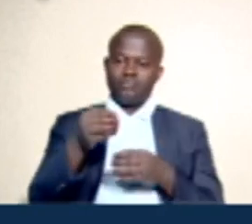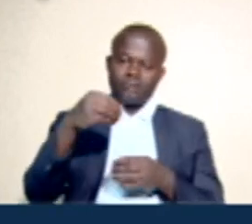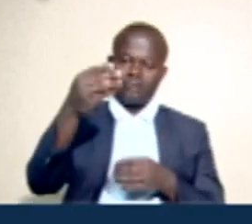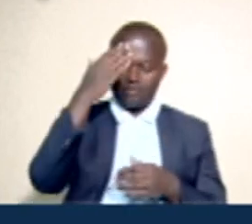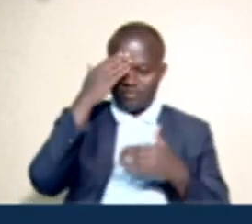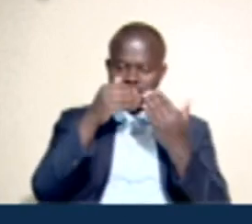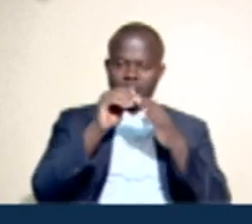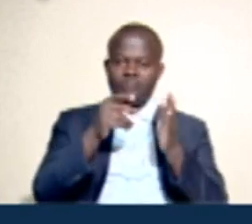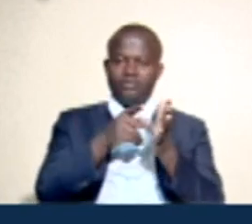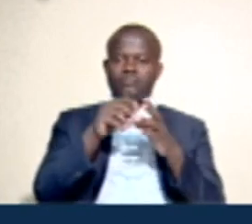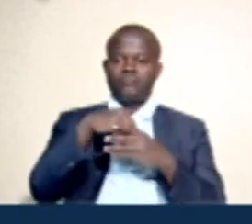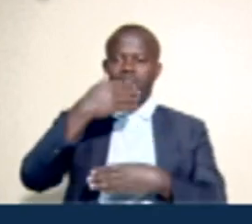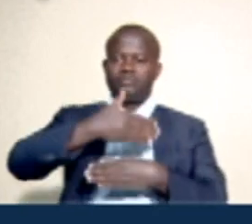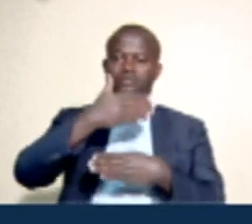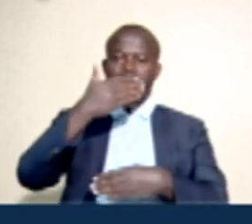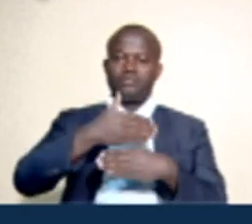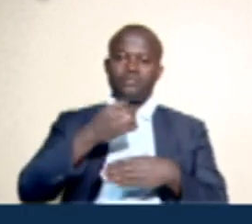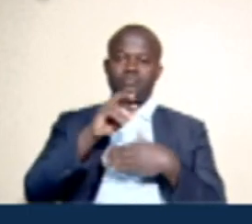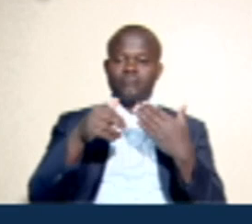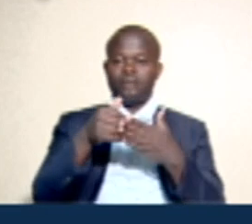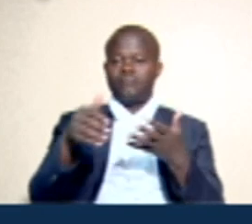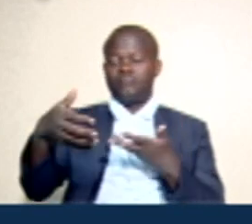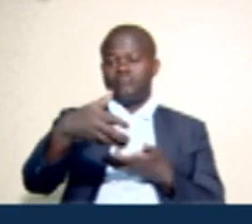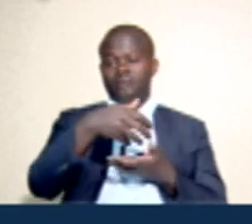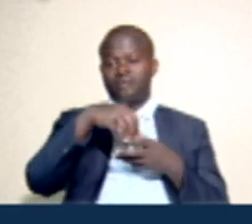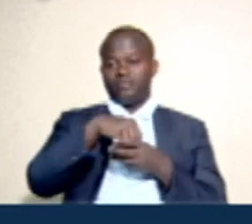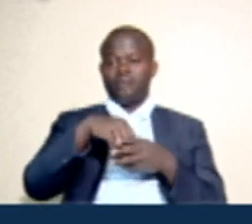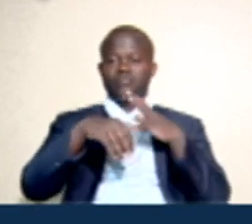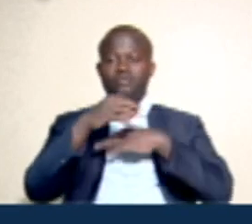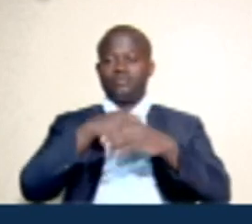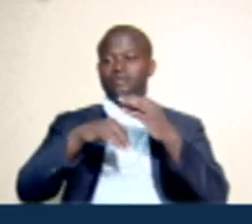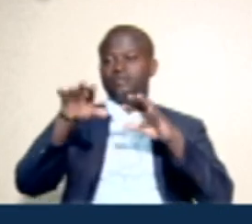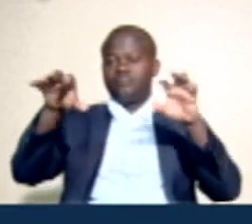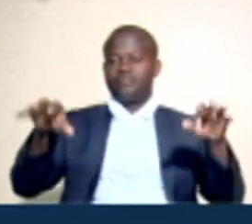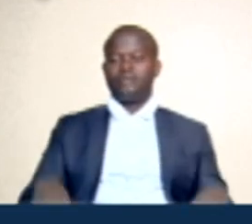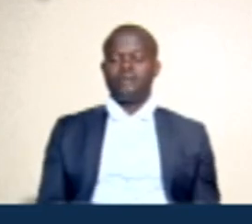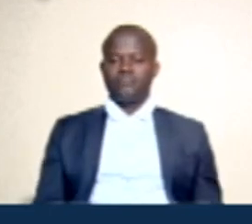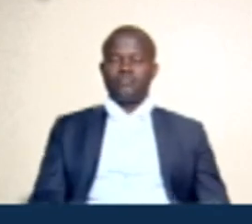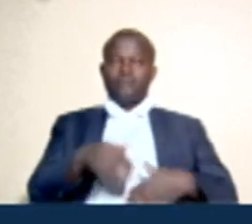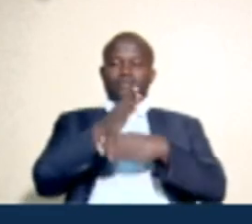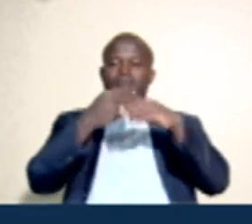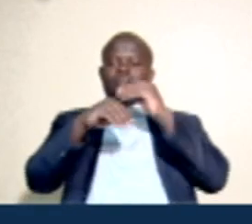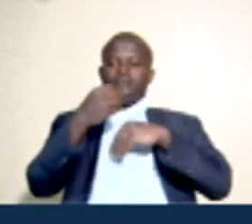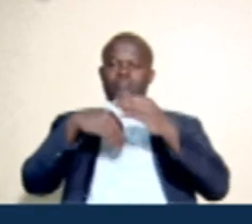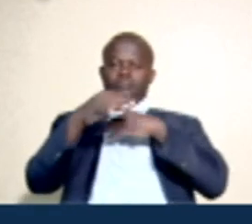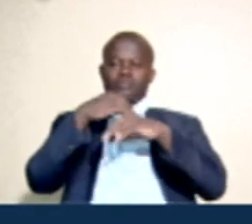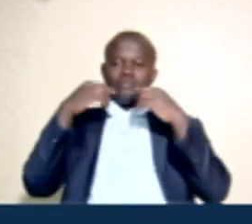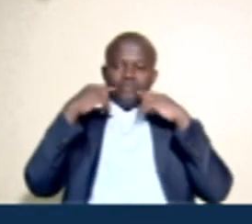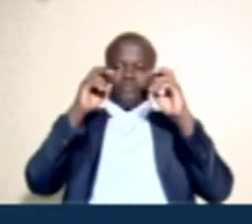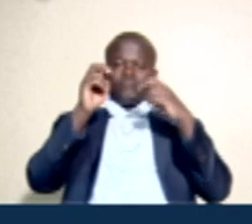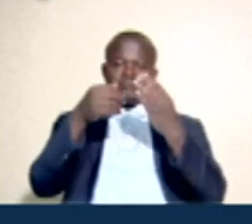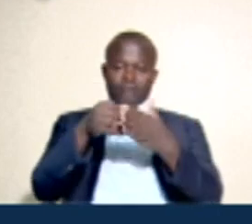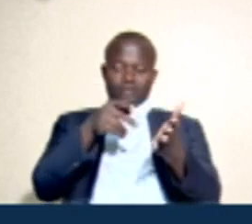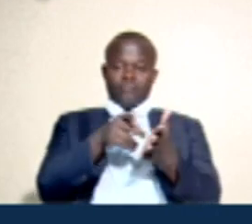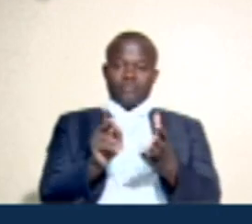kubera ko yarishyuye muri gasutamo cyangwa se kubera ko yaranguye mu ruganda runaka. Minisiteri y'ubucuruzi n'inganda ivuga kandi ko